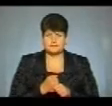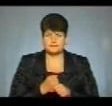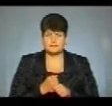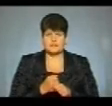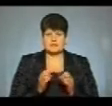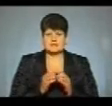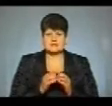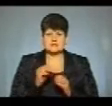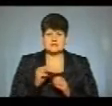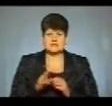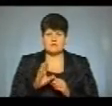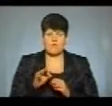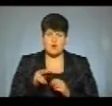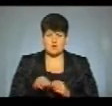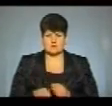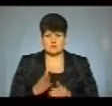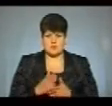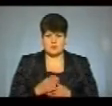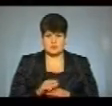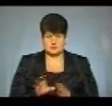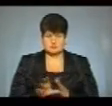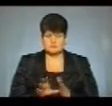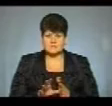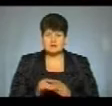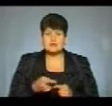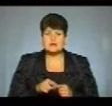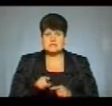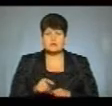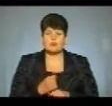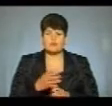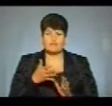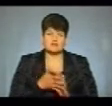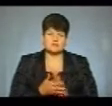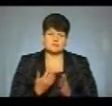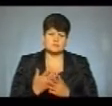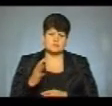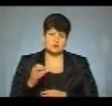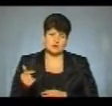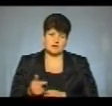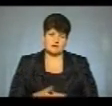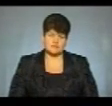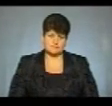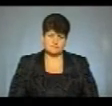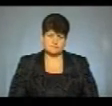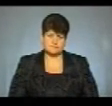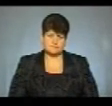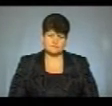тисяч вольтів напругання. За словами Василя Стецишина, на ці роботи витратили близько 500 гривень.